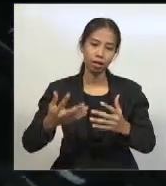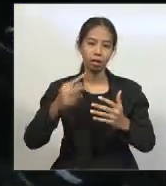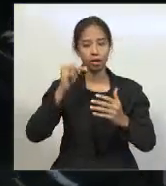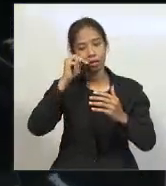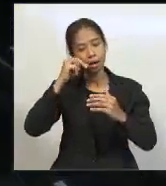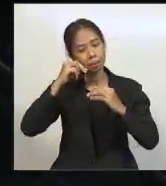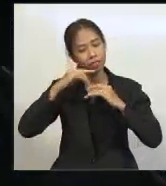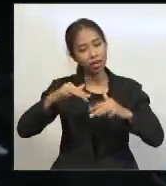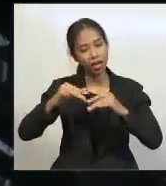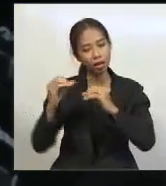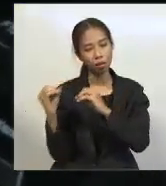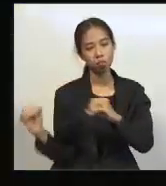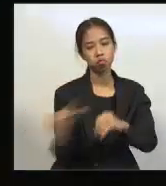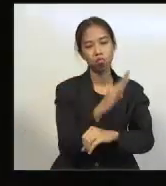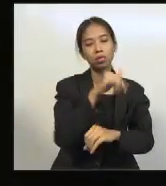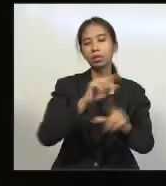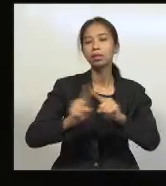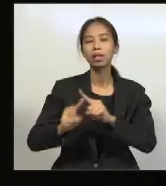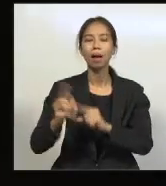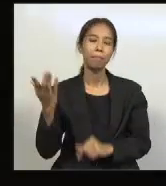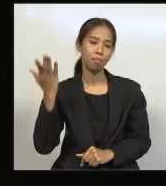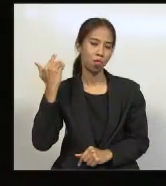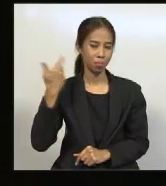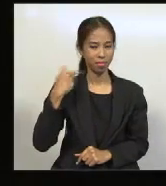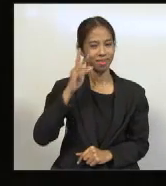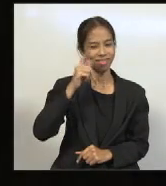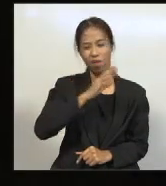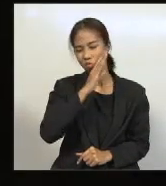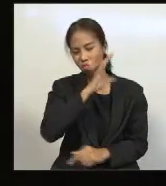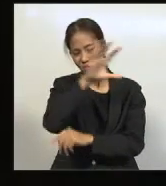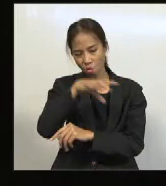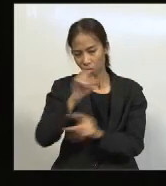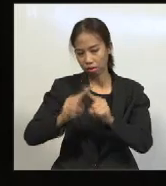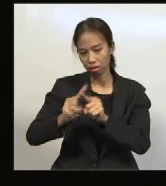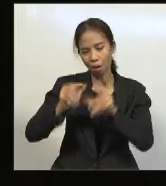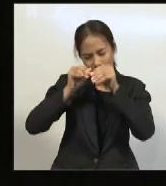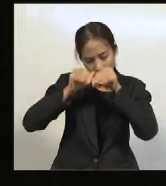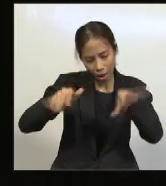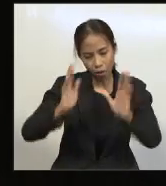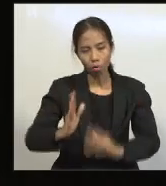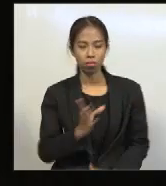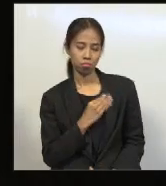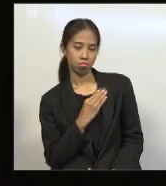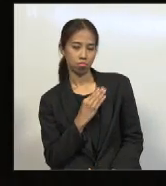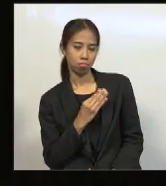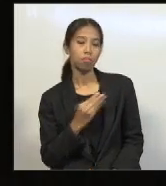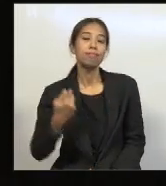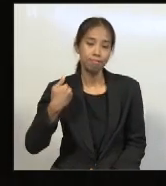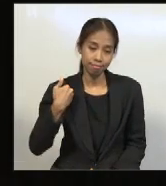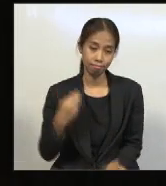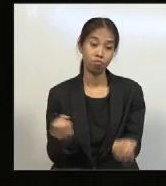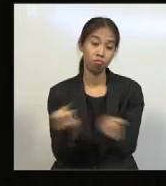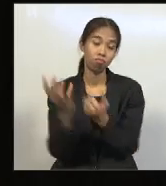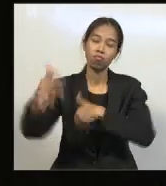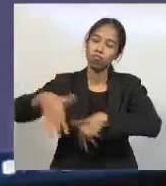นามิซึ่งต้องยอมรับว่าที่ผ่านมามีการแชร์ข่าวปลอมกันเกิดขึ้นเยอะแยะมากมายแล้วก็สร้างความตื่นตระหนกด้วยสร้างผลกระทบกับ